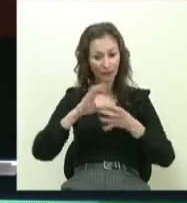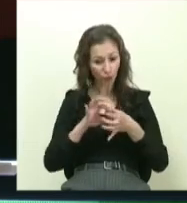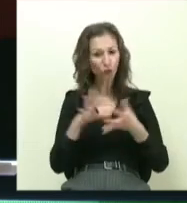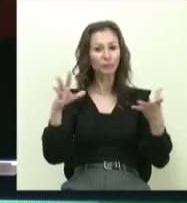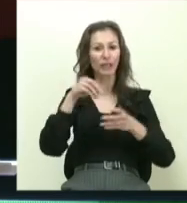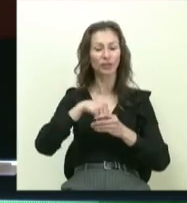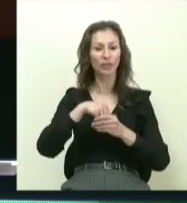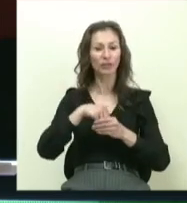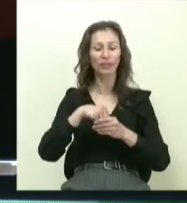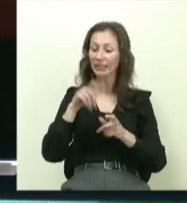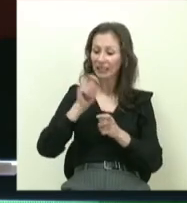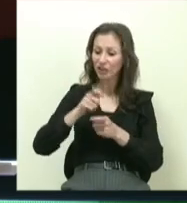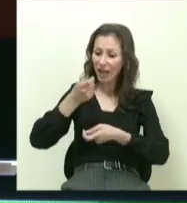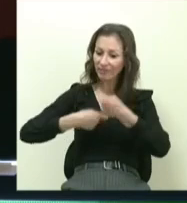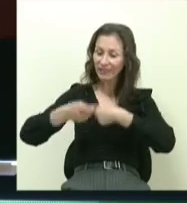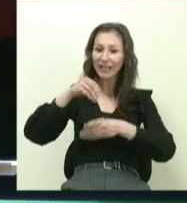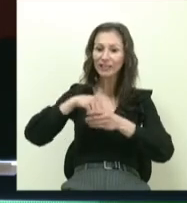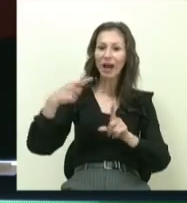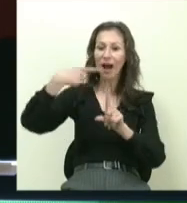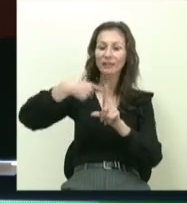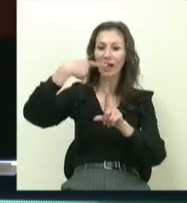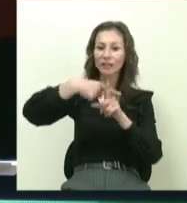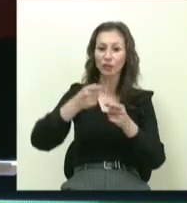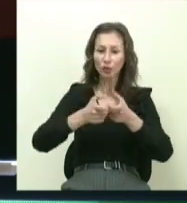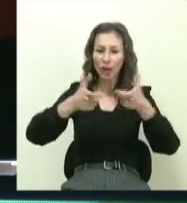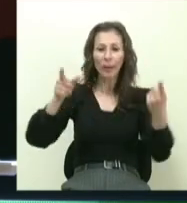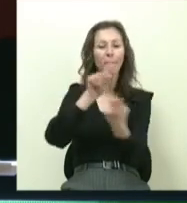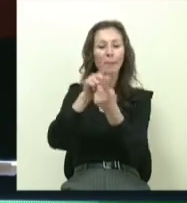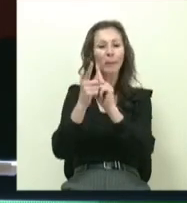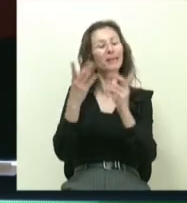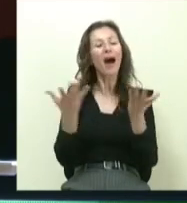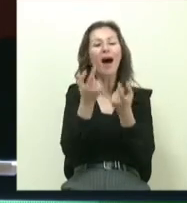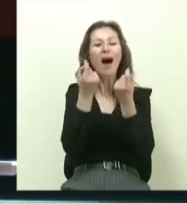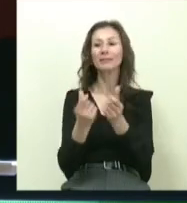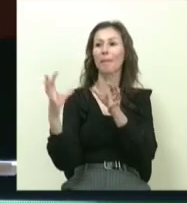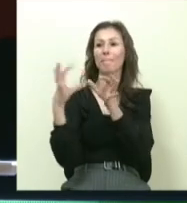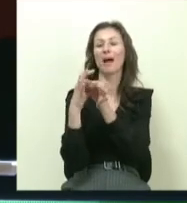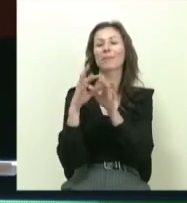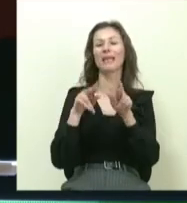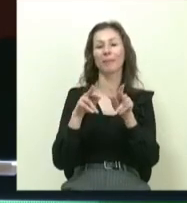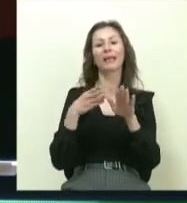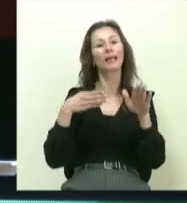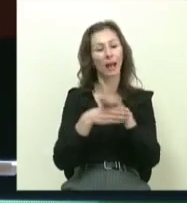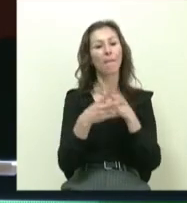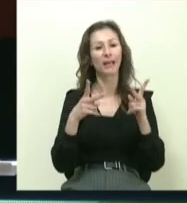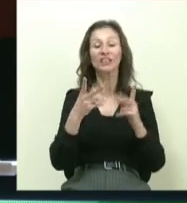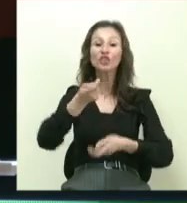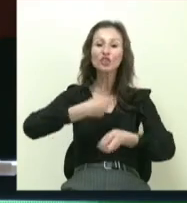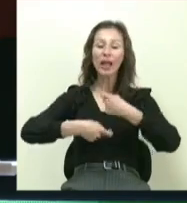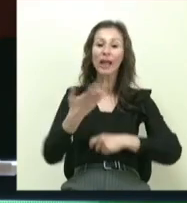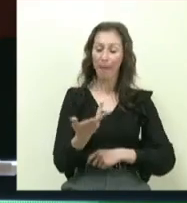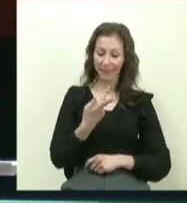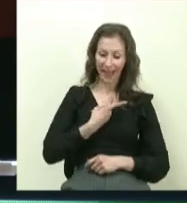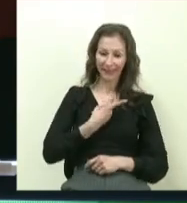için işlevsel artıklarını çoğaltarak birbirine daha az bağımlı olma patikasına girebilir şirketler hem